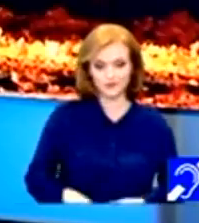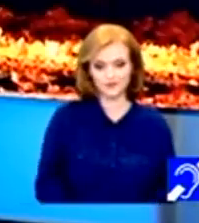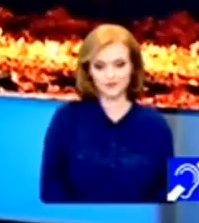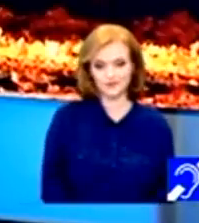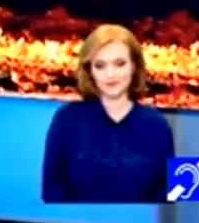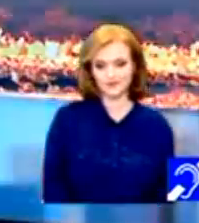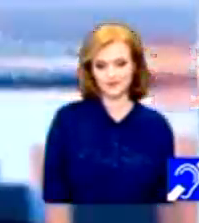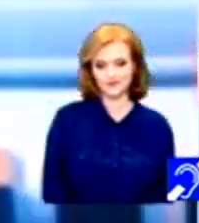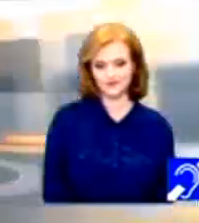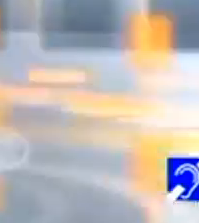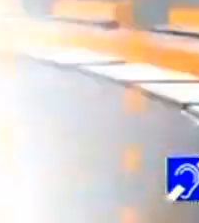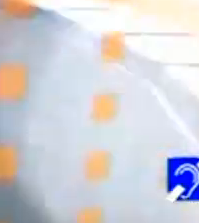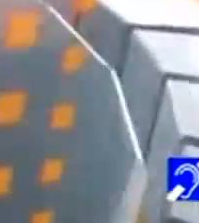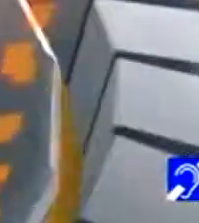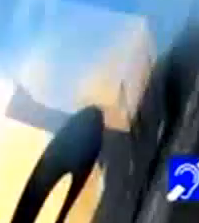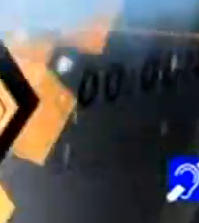meteo.